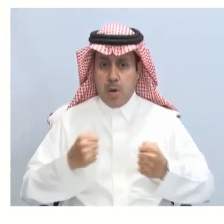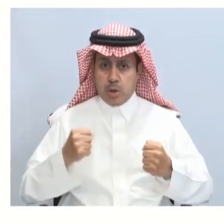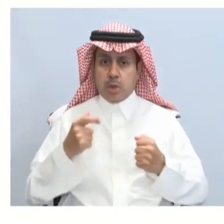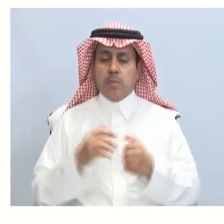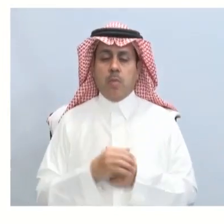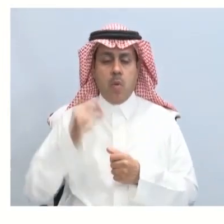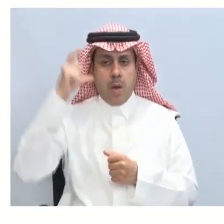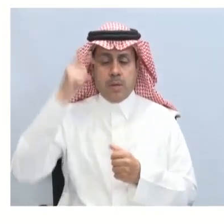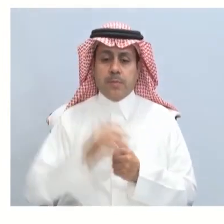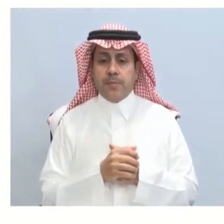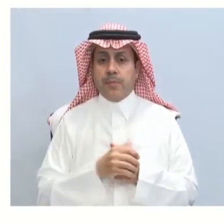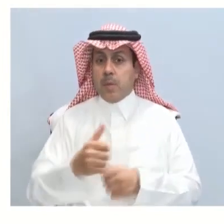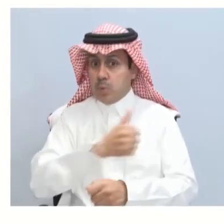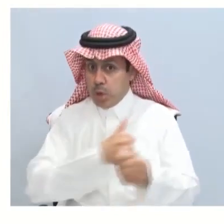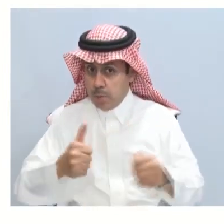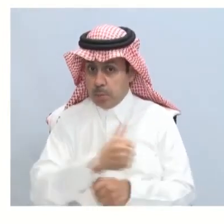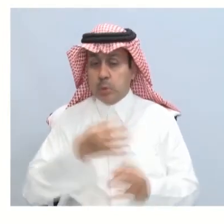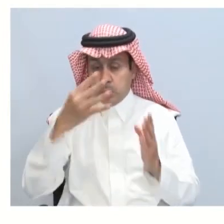للجسم فالمسابقة